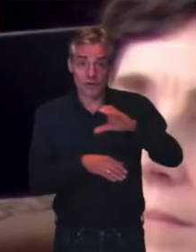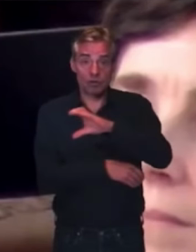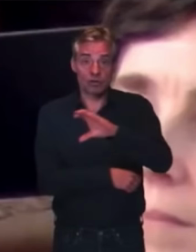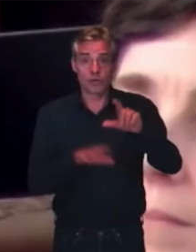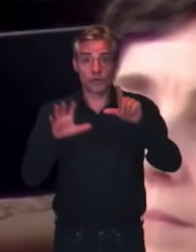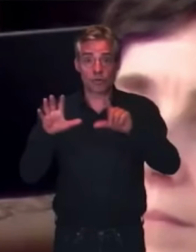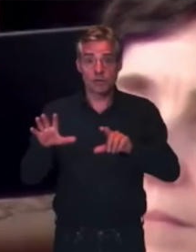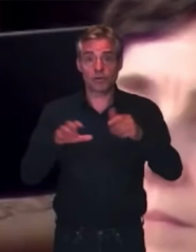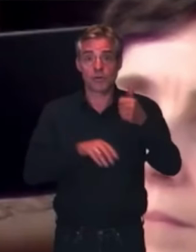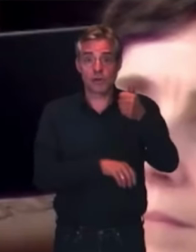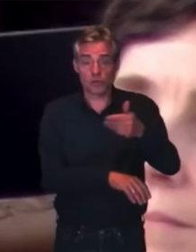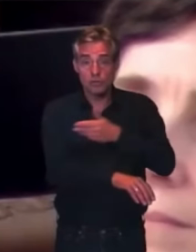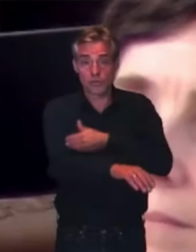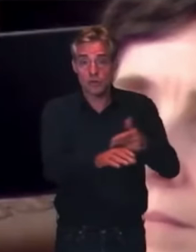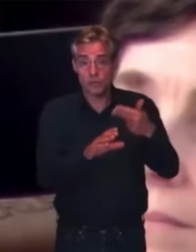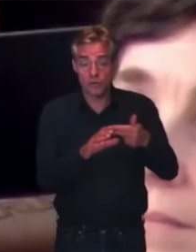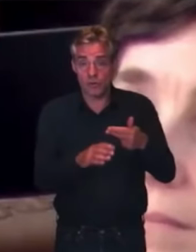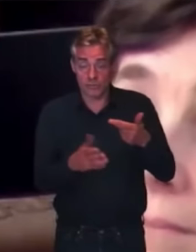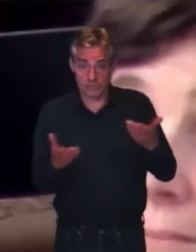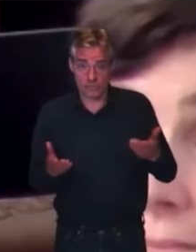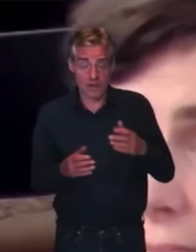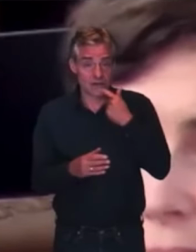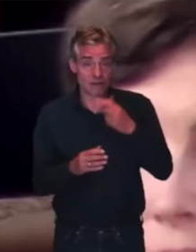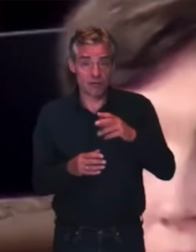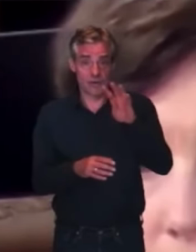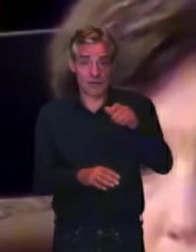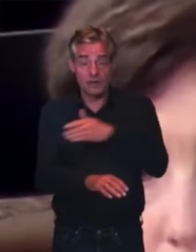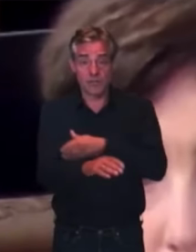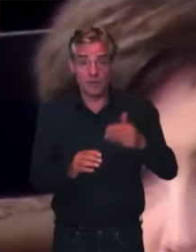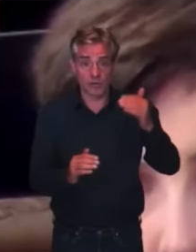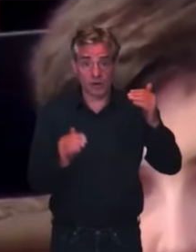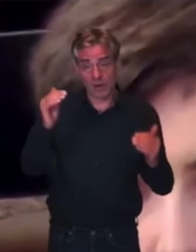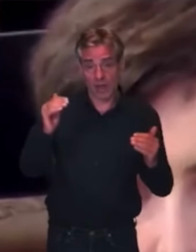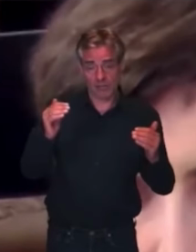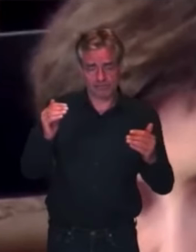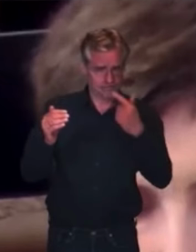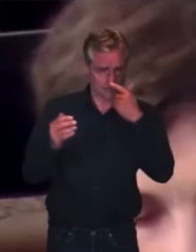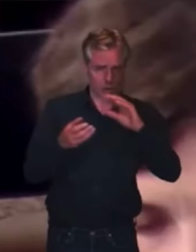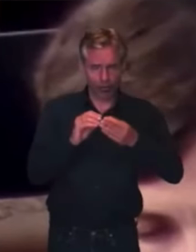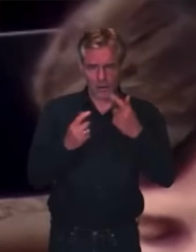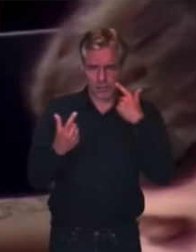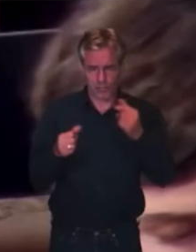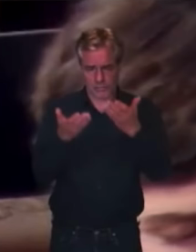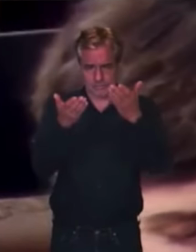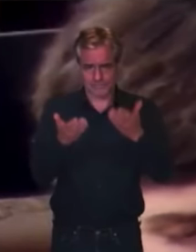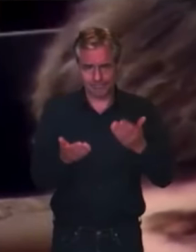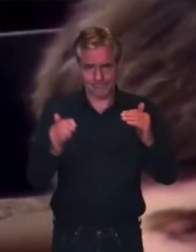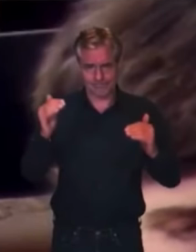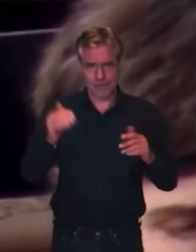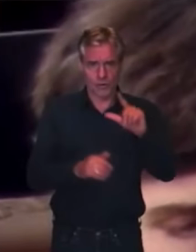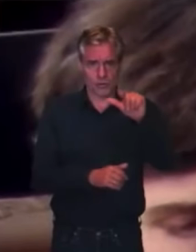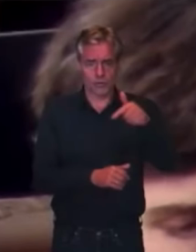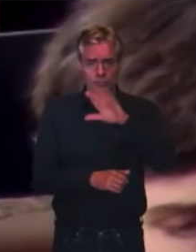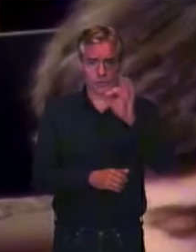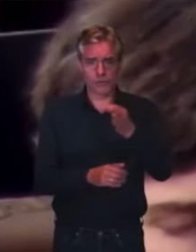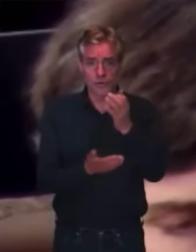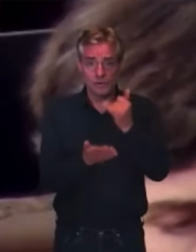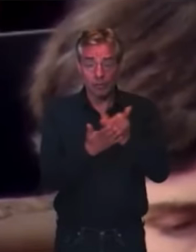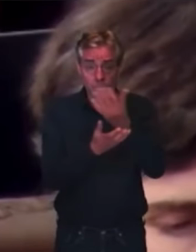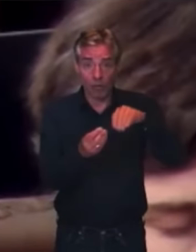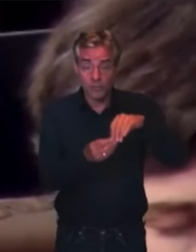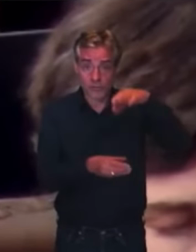171 millions d'euros. C'est 4 millions d'euros d'écart. Il y a quand même un problème. C'est 2% d'impôts